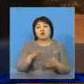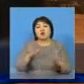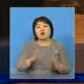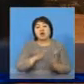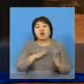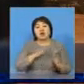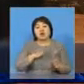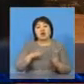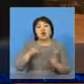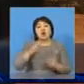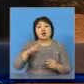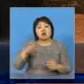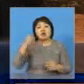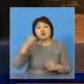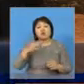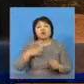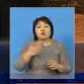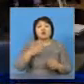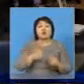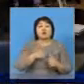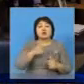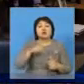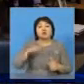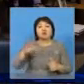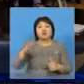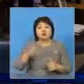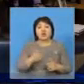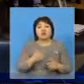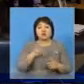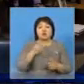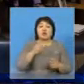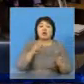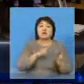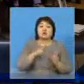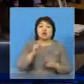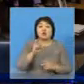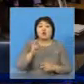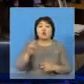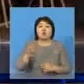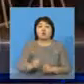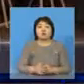ансамбль «Арайлы Актубе», областной филармонии имени Газизы Жубановой и ансамбль «Акку».